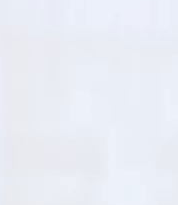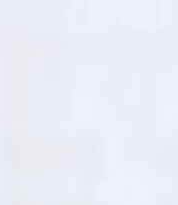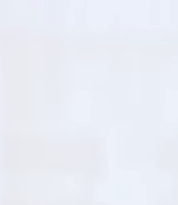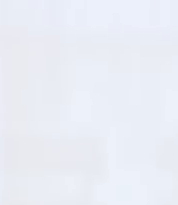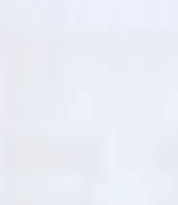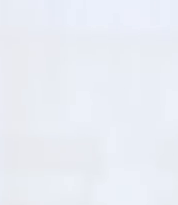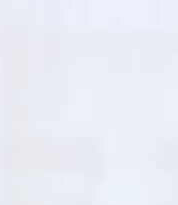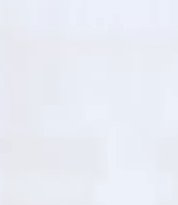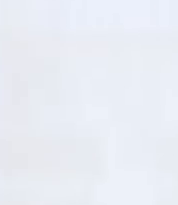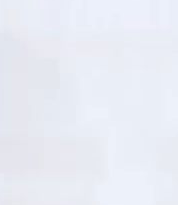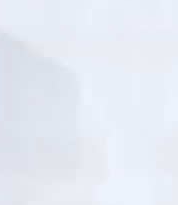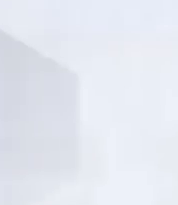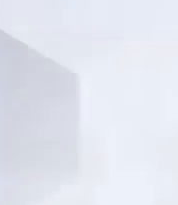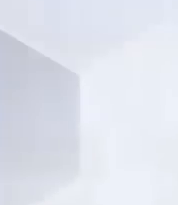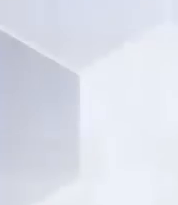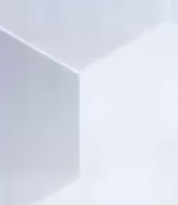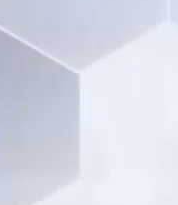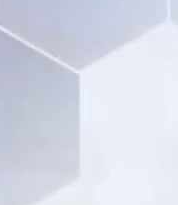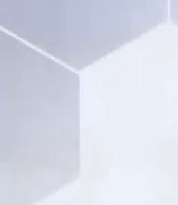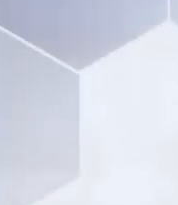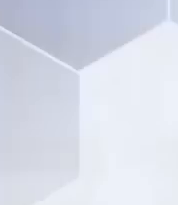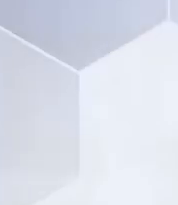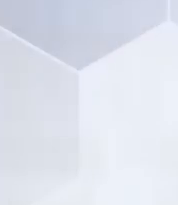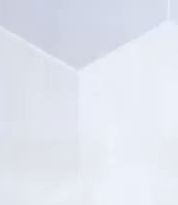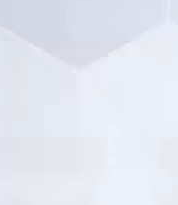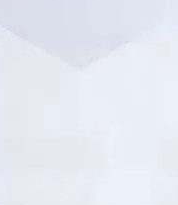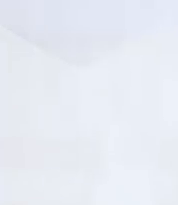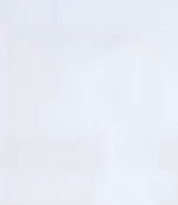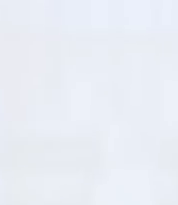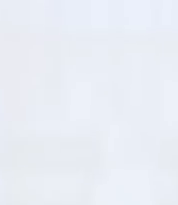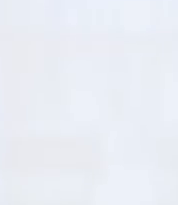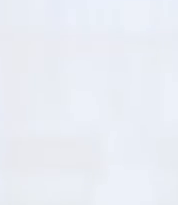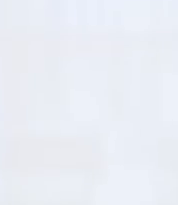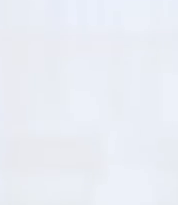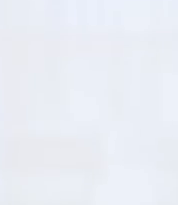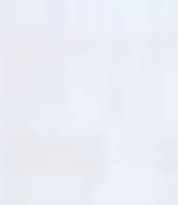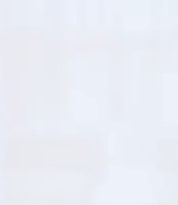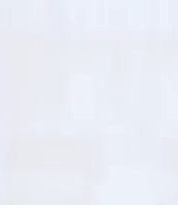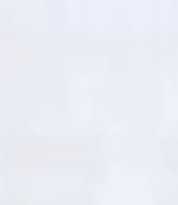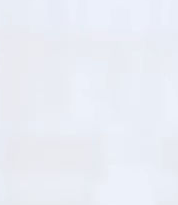การติดตามอย่าลืมกด Subscribe และกดกระดิ่งยังมีคอนเทนต์ที่น่าสนใจอีกเพียบเลยค่ะ